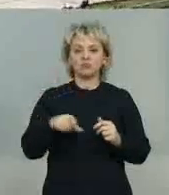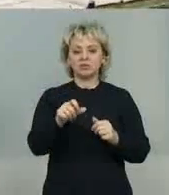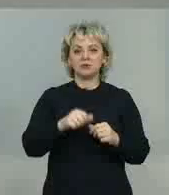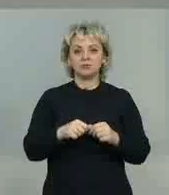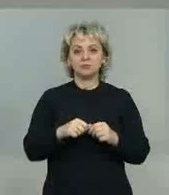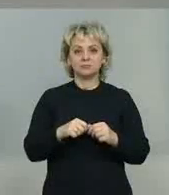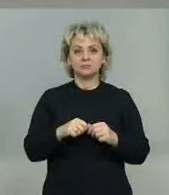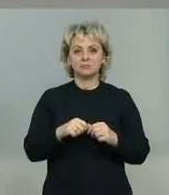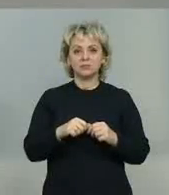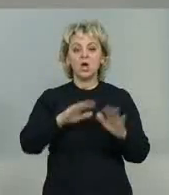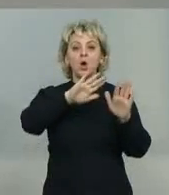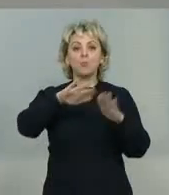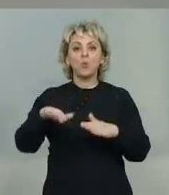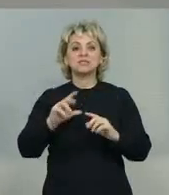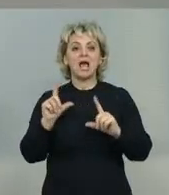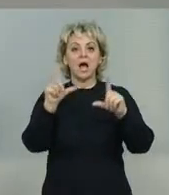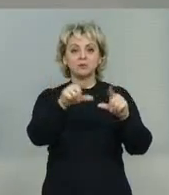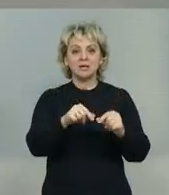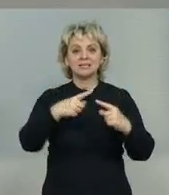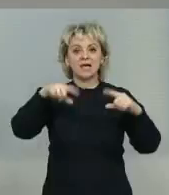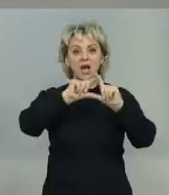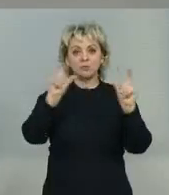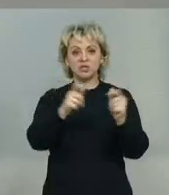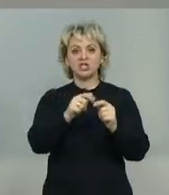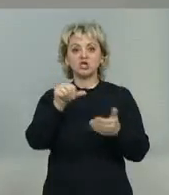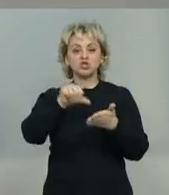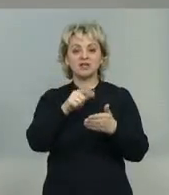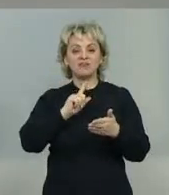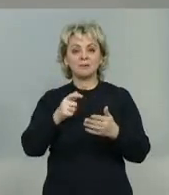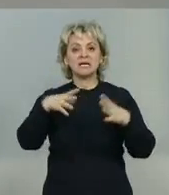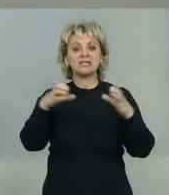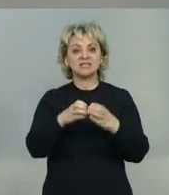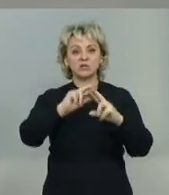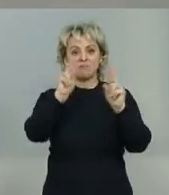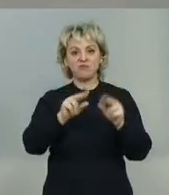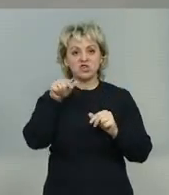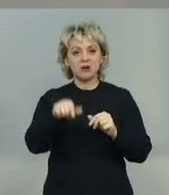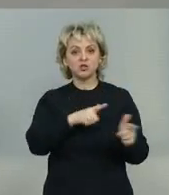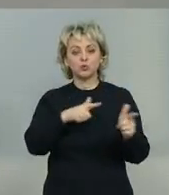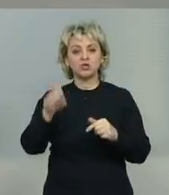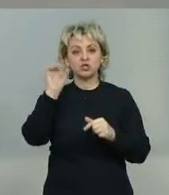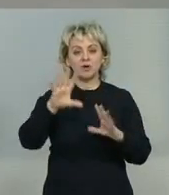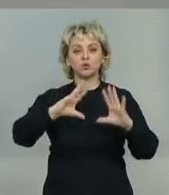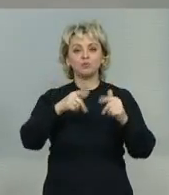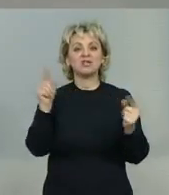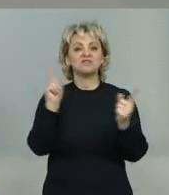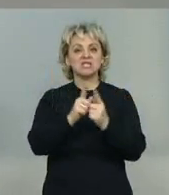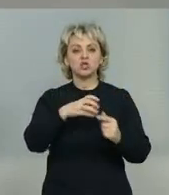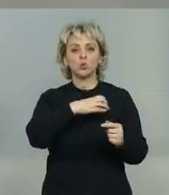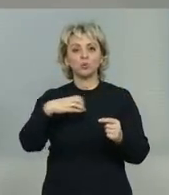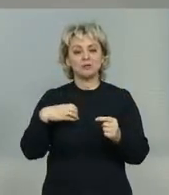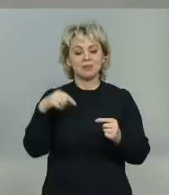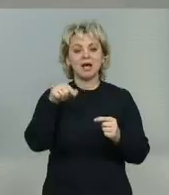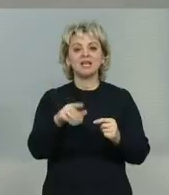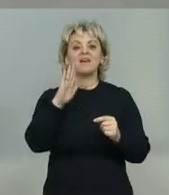Ростов-на-Дону. После объезда объектов члены Временной комиссии Совета Федерации по подготовке к чемпионату мира встретились с